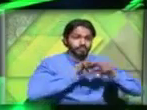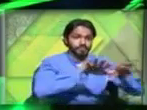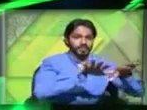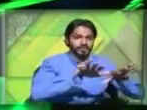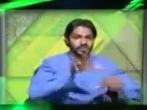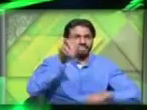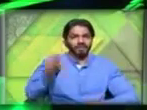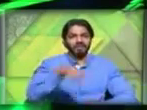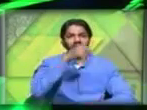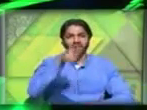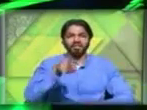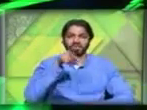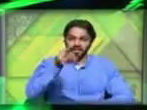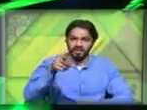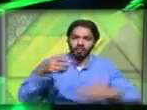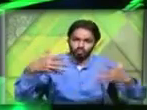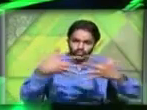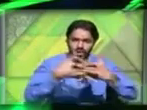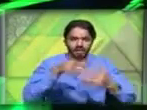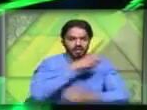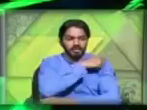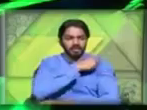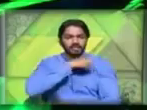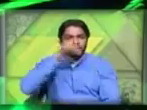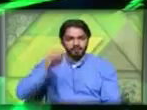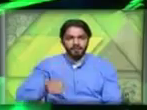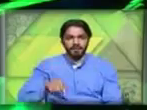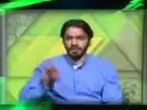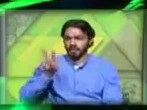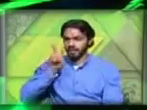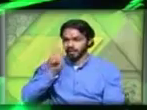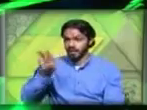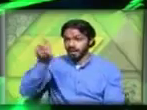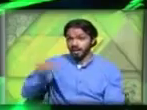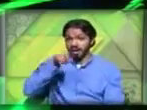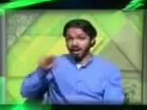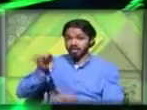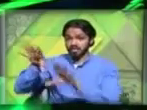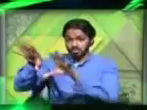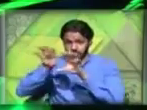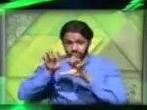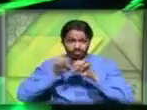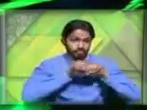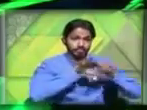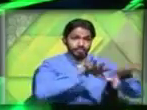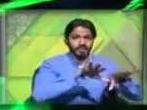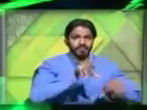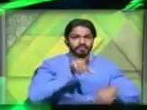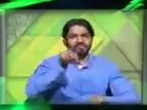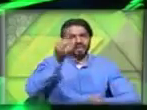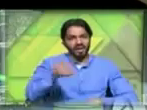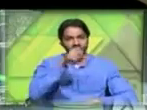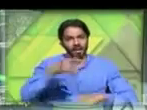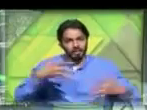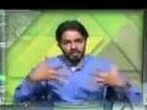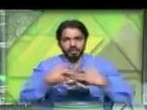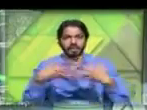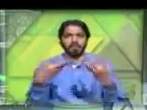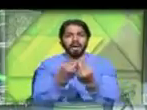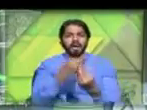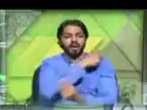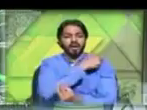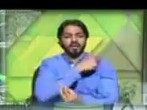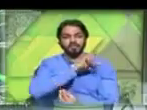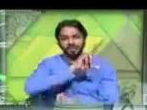ولكن فليوطن نفسه، إن أحسن الناس أحسن وإن أساءوا يتجنب الإساءة.